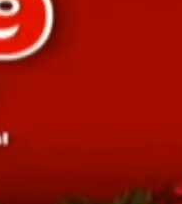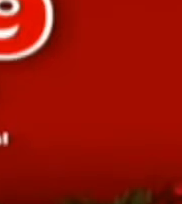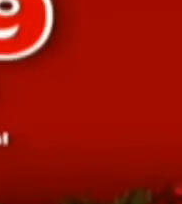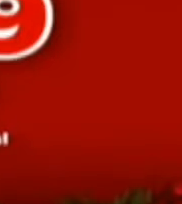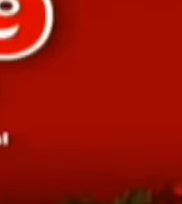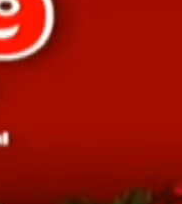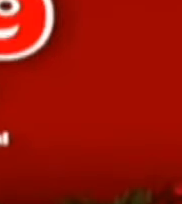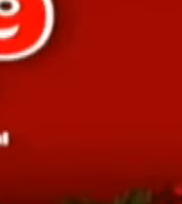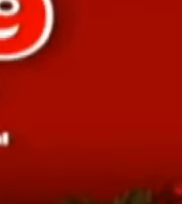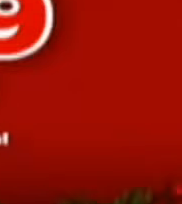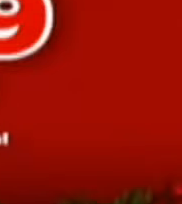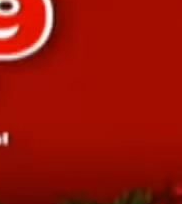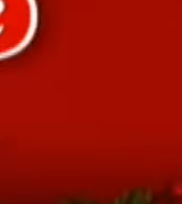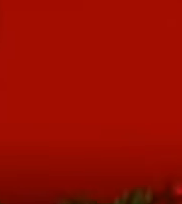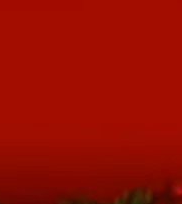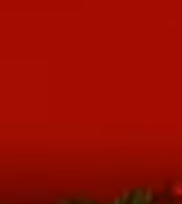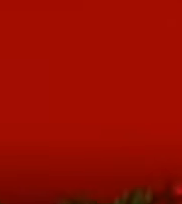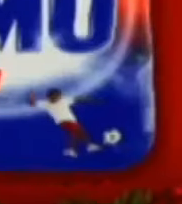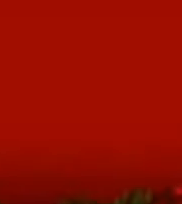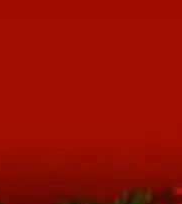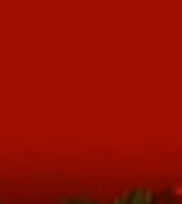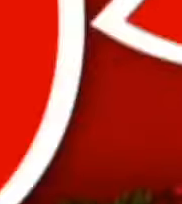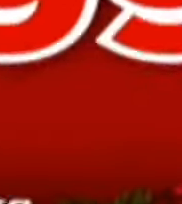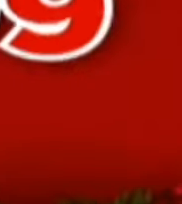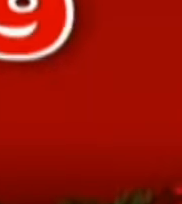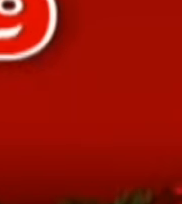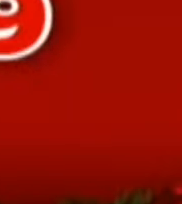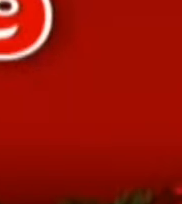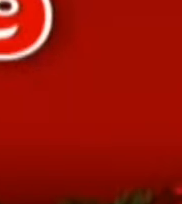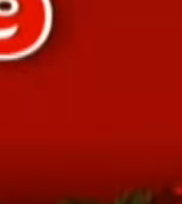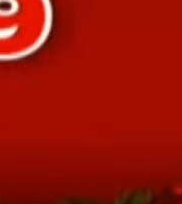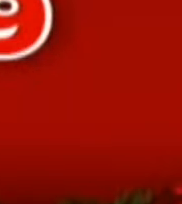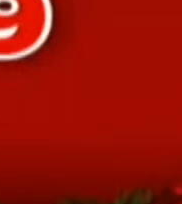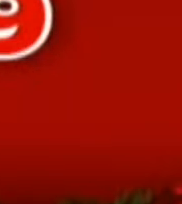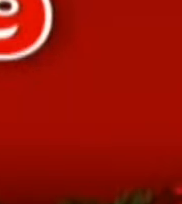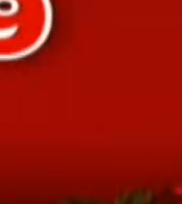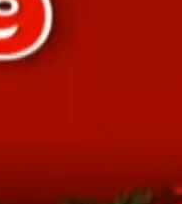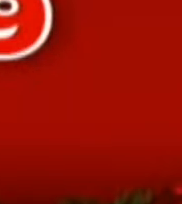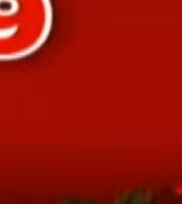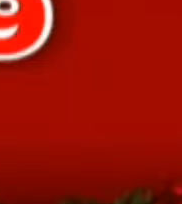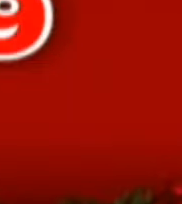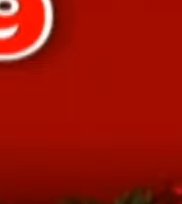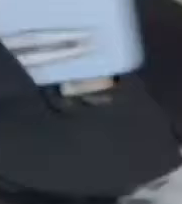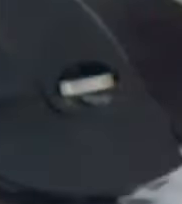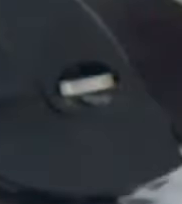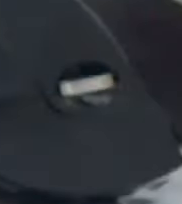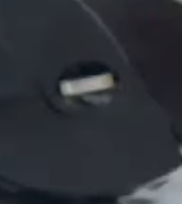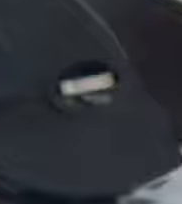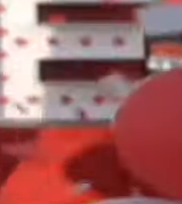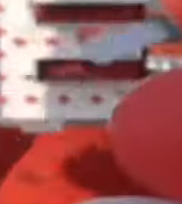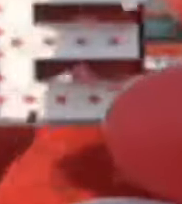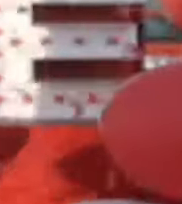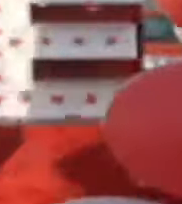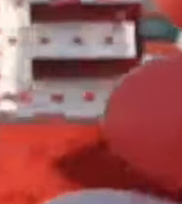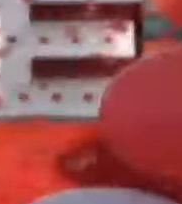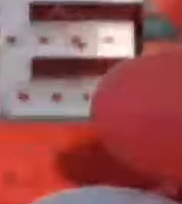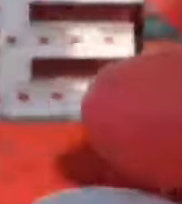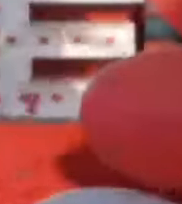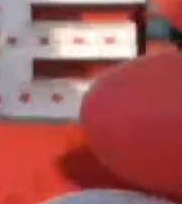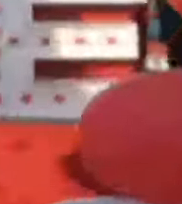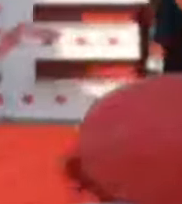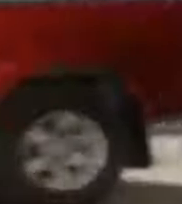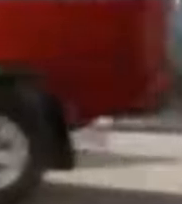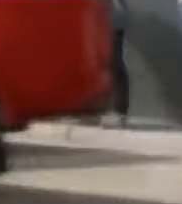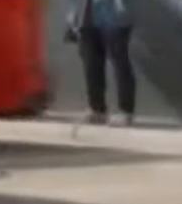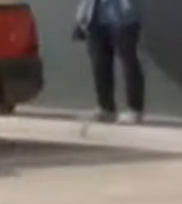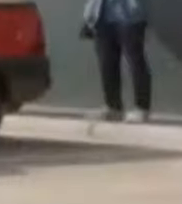refill, 2 for just $33.99, and Omo washing powder for only $39.99. Swipe your Count On card